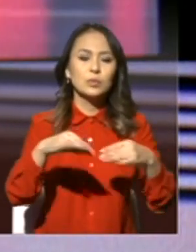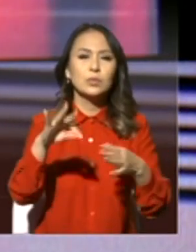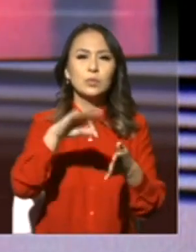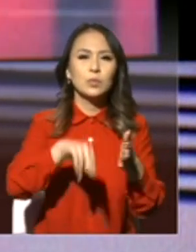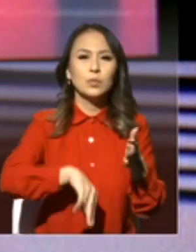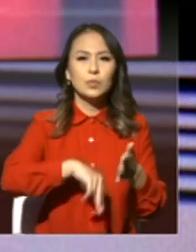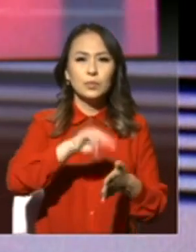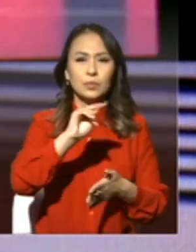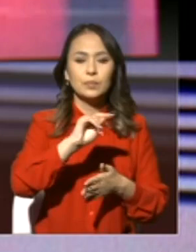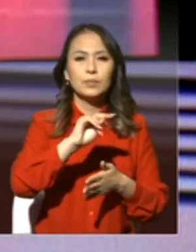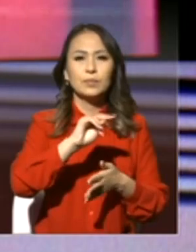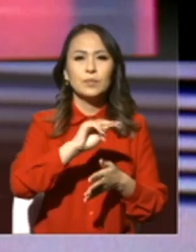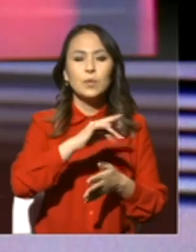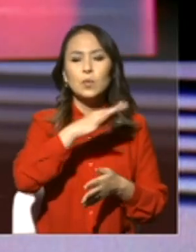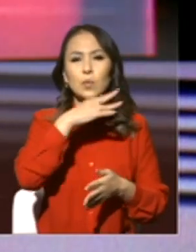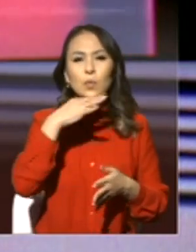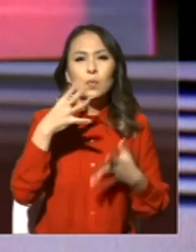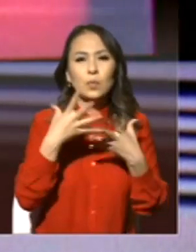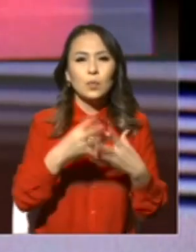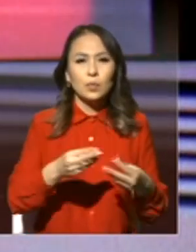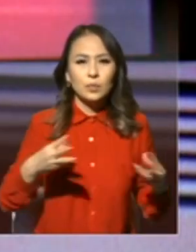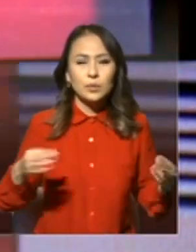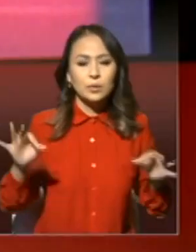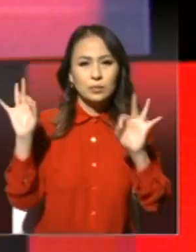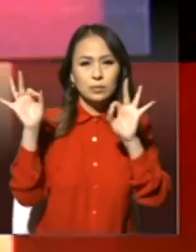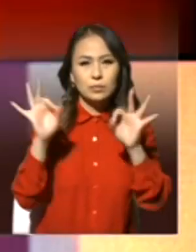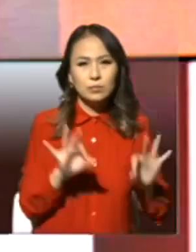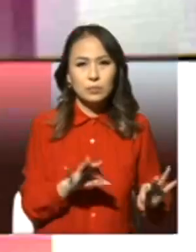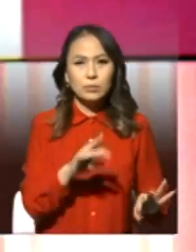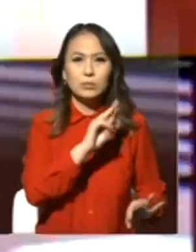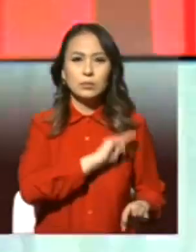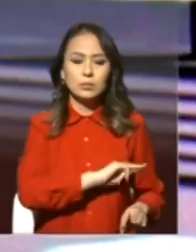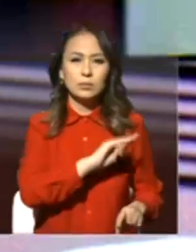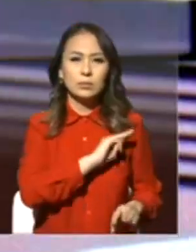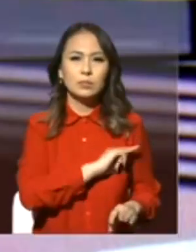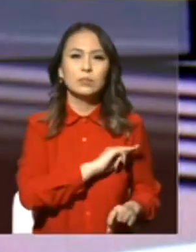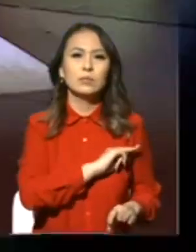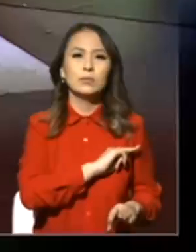қазір көктемдік көзгі жұмыстарға